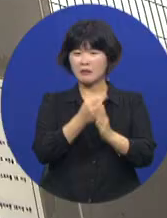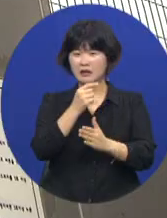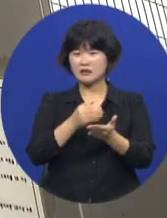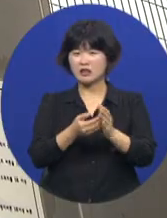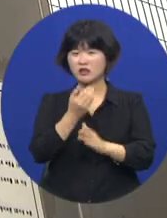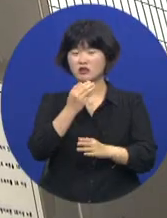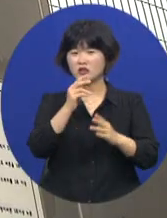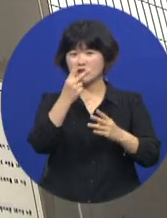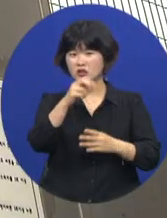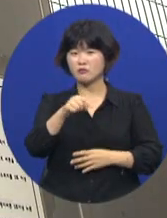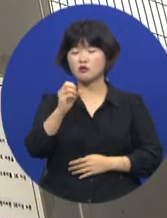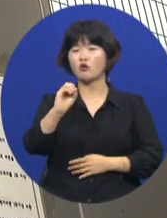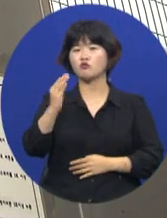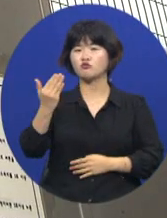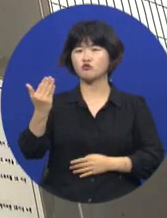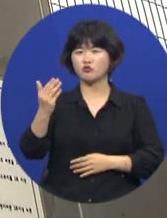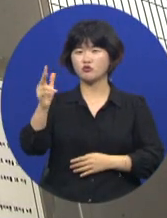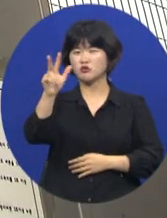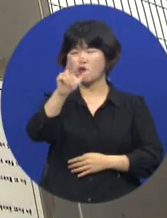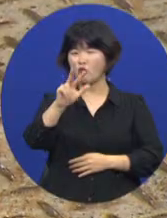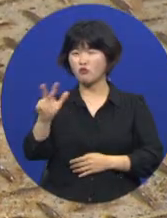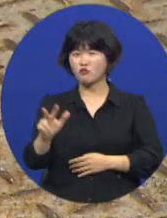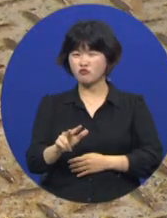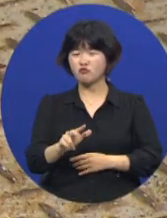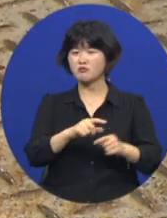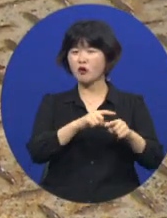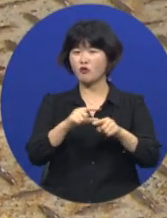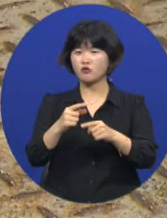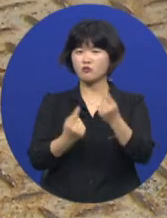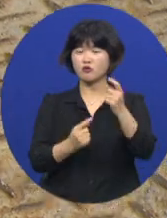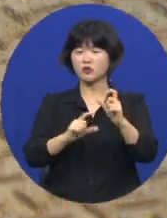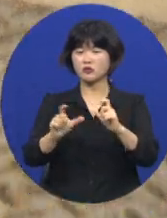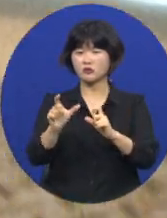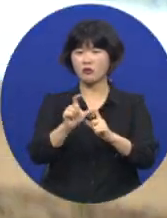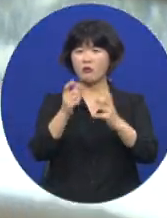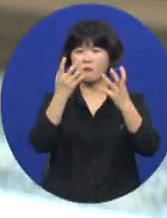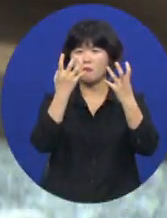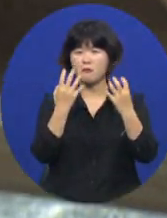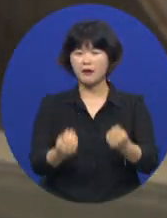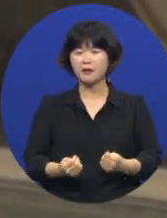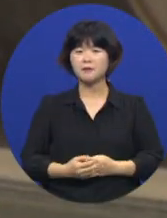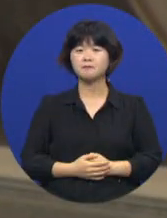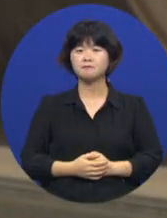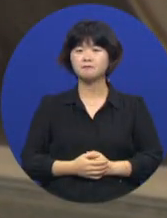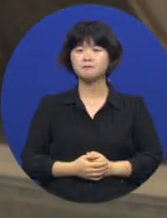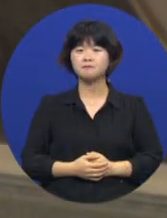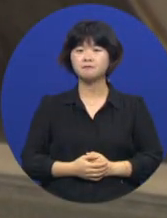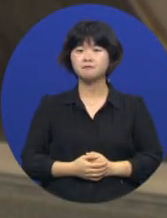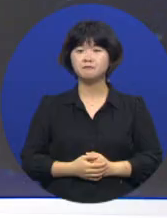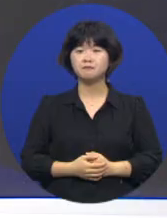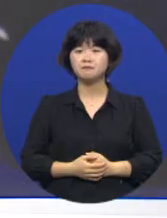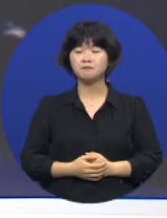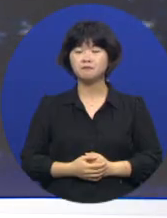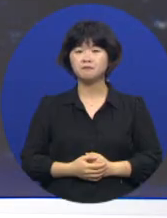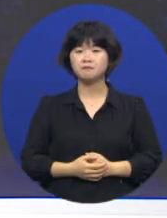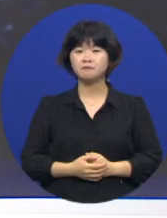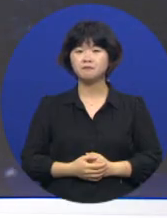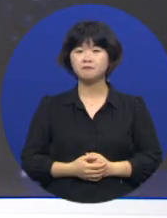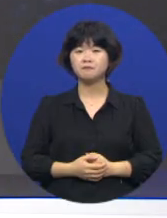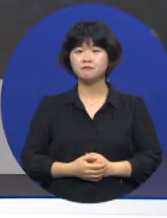비율은 2.09%로 전국 평균보다 4배 이상 높습니다.